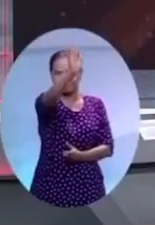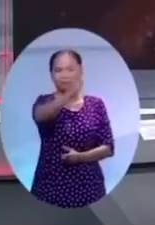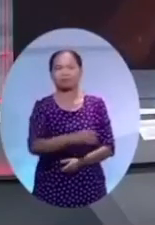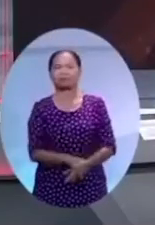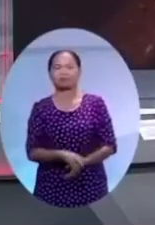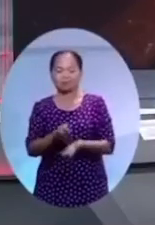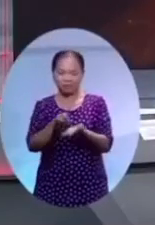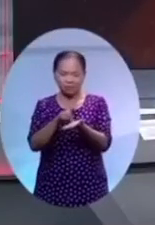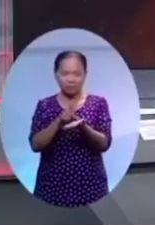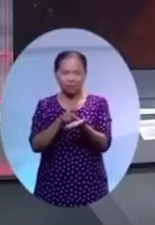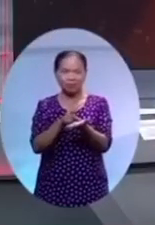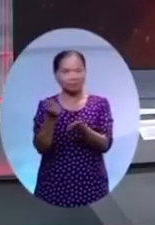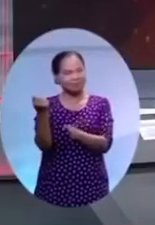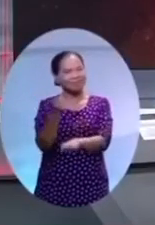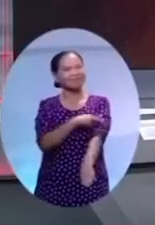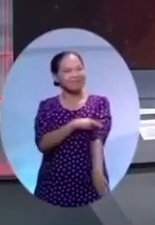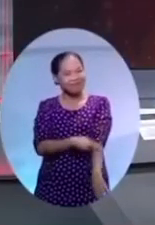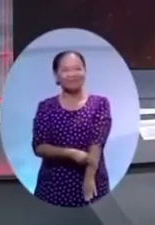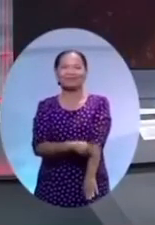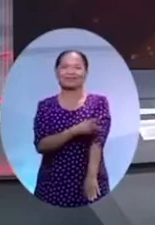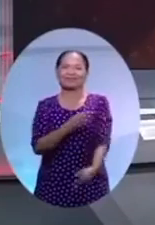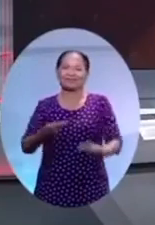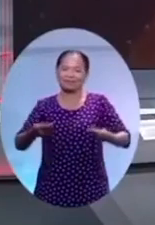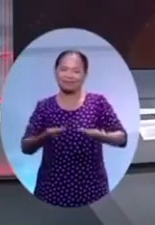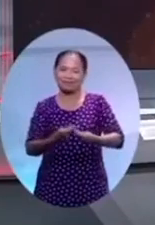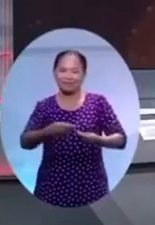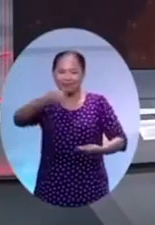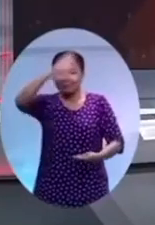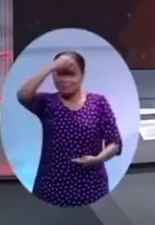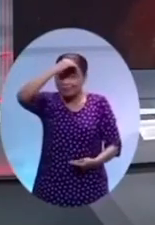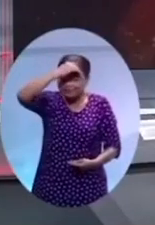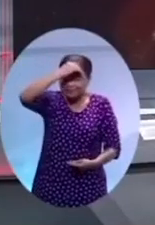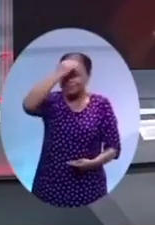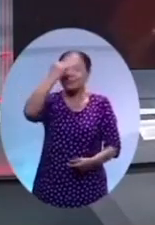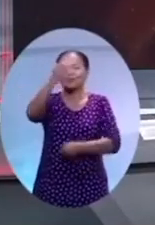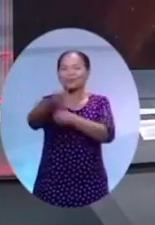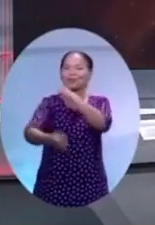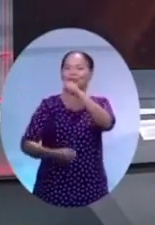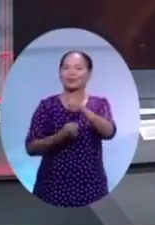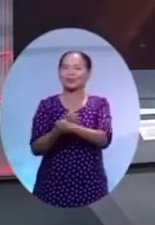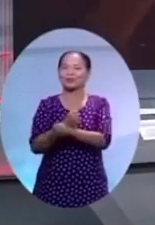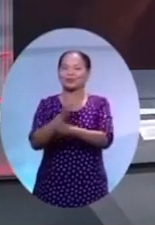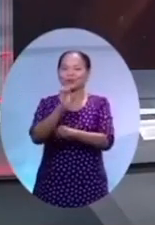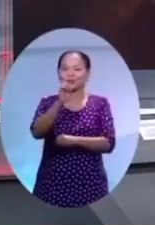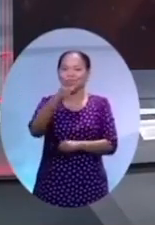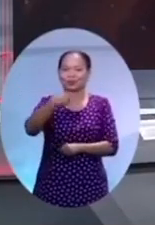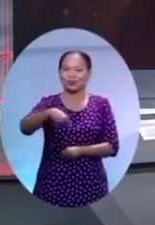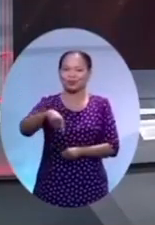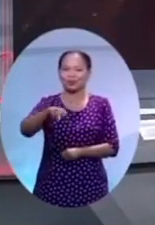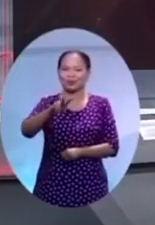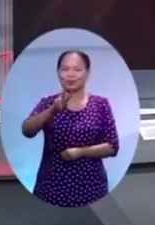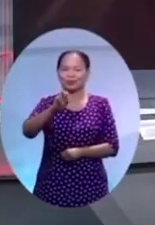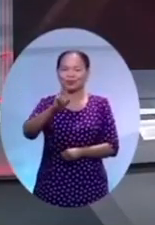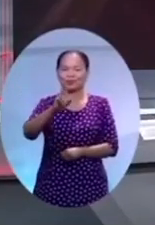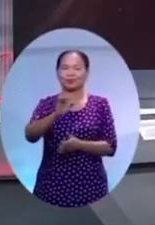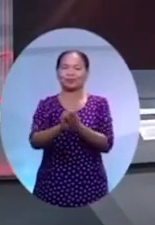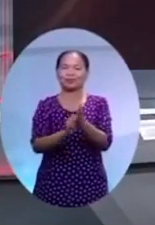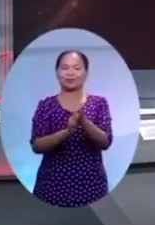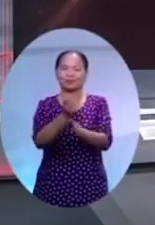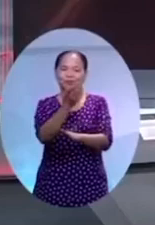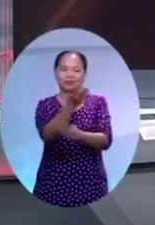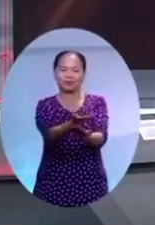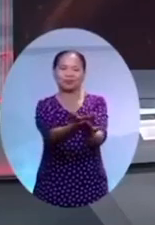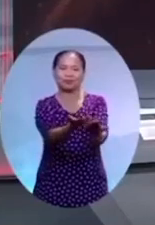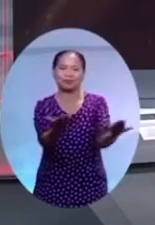Sự kiện được nhiều chuyên gia, khách hàng và nhà đầu tư chờ đón dịp cuối năm, Novaland Expo tháng 12 năm 2019, triển lãm bất động sản quy